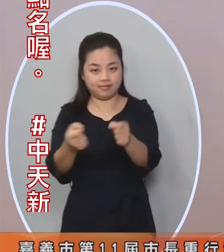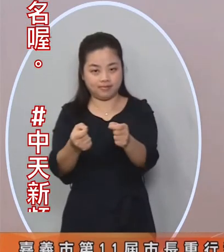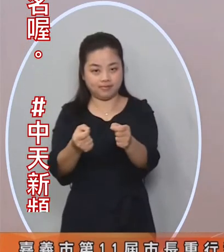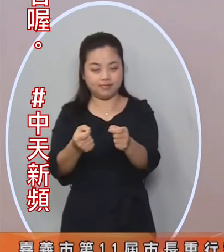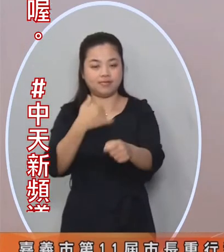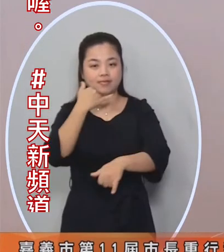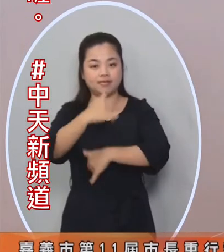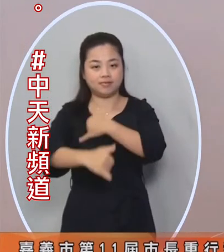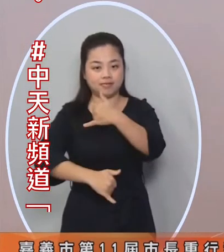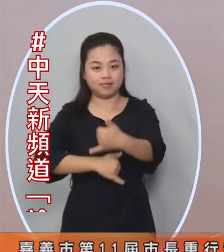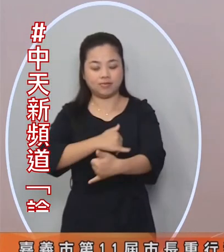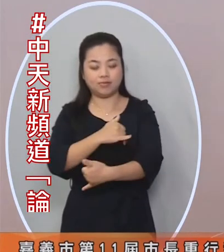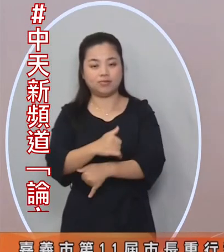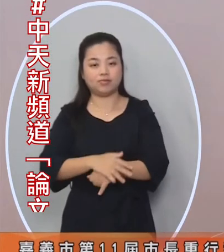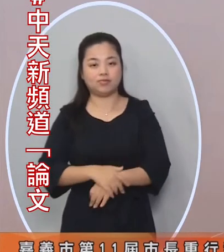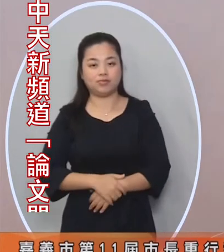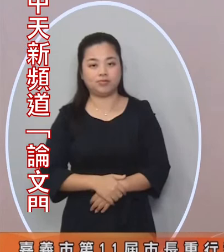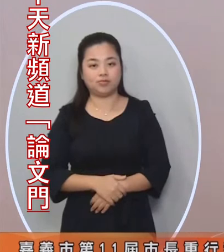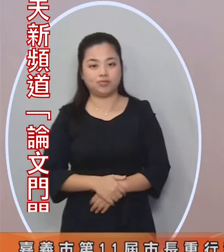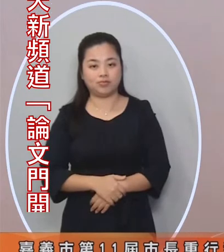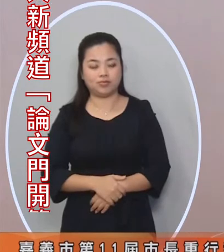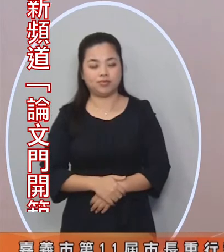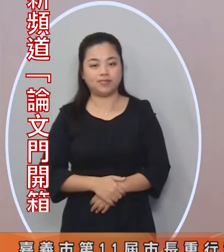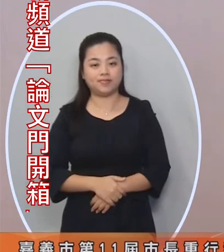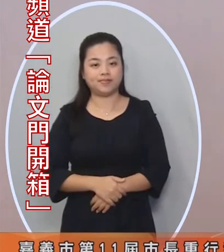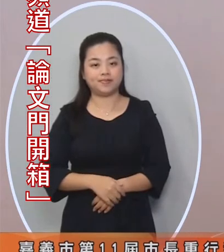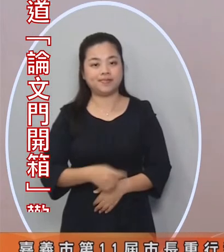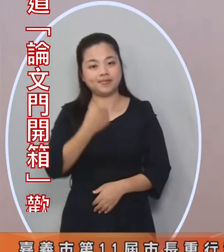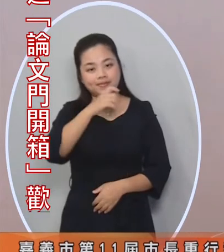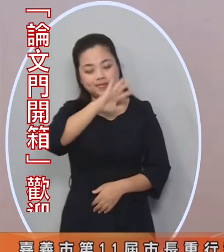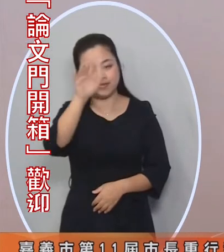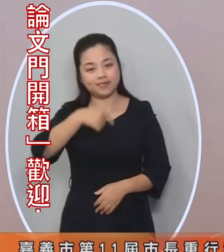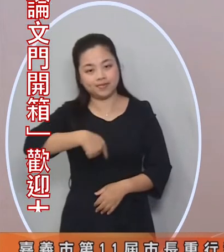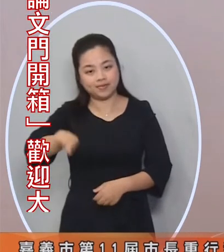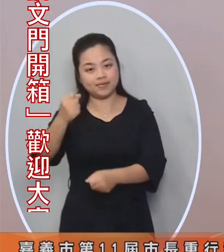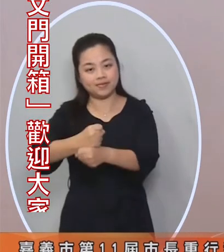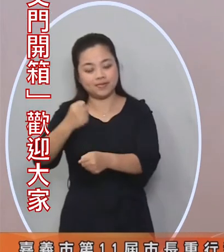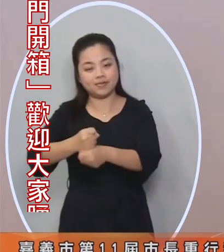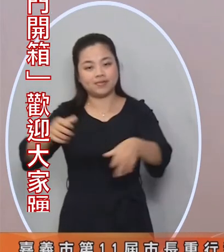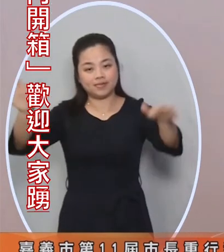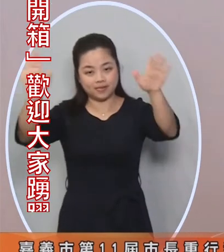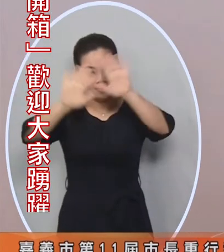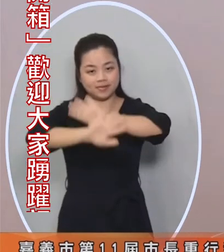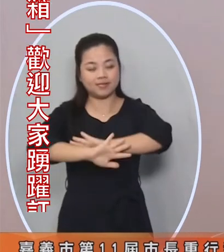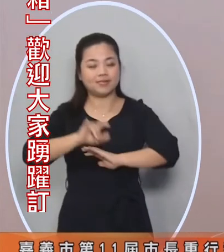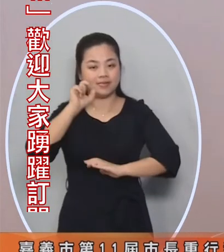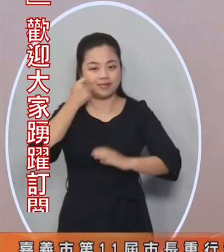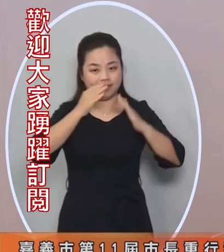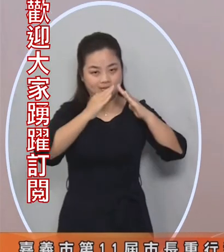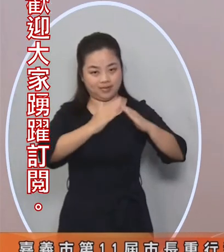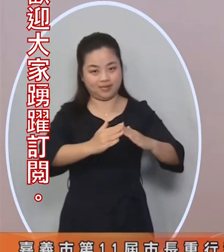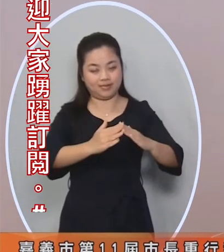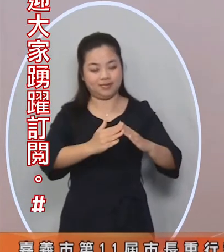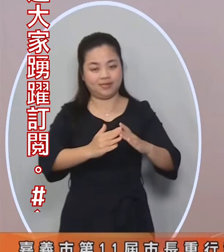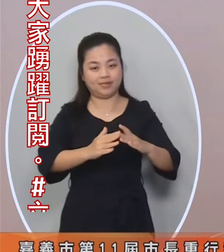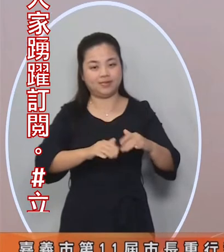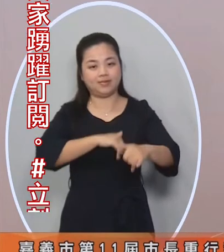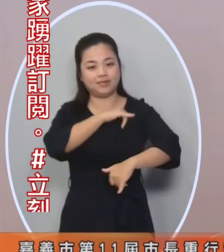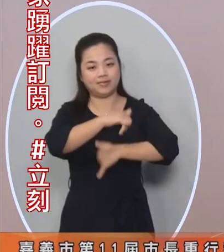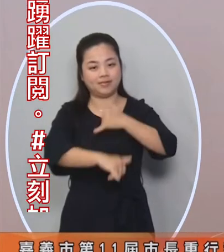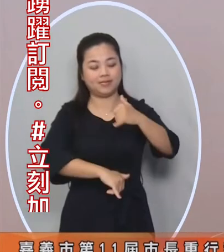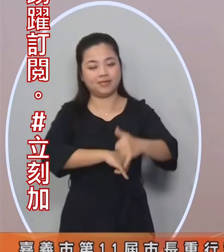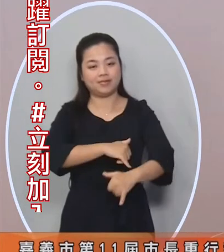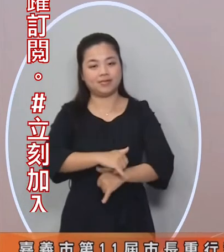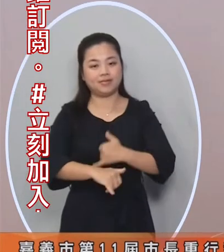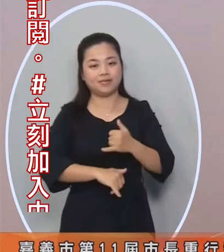的生活圈，那你当白天去他做啊，去他工作，晚上就在嘉义市这个生活区